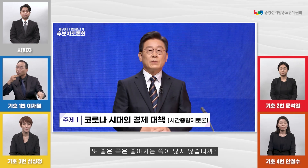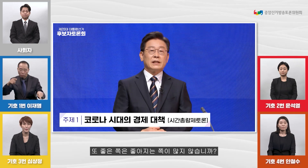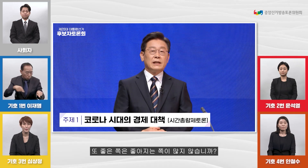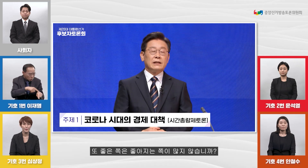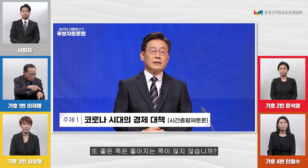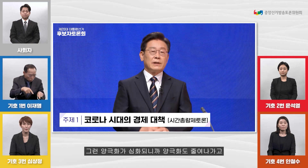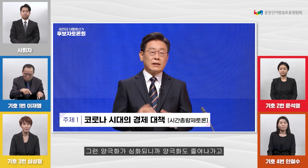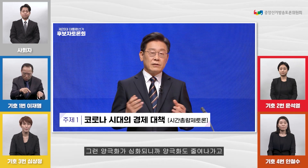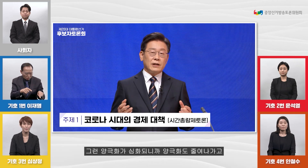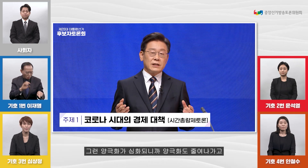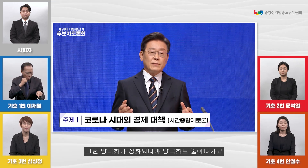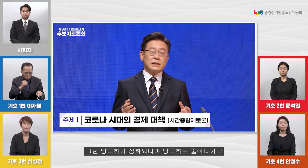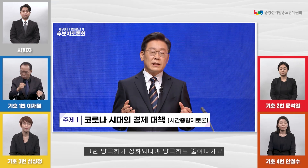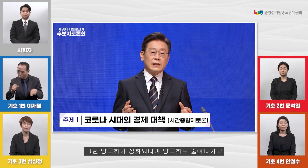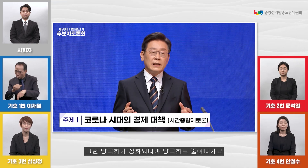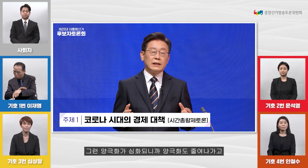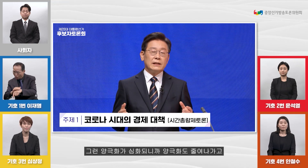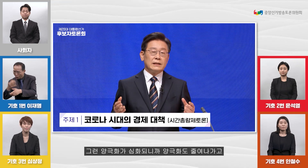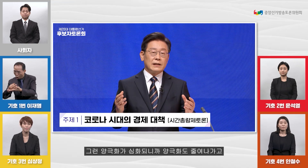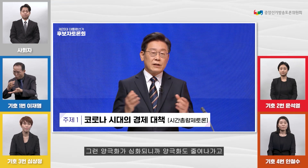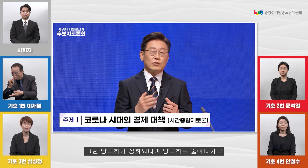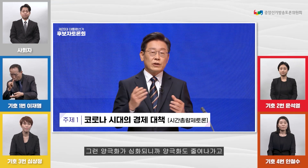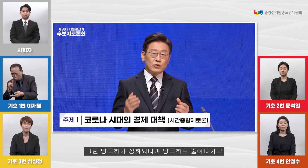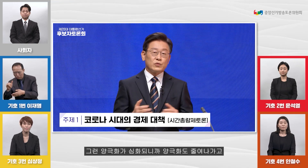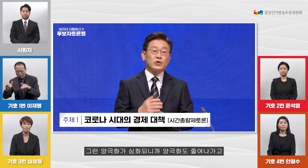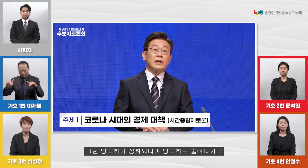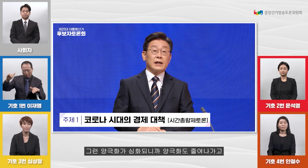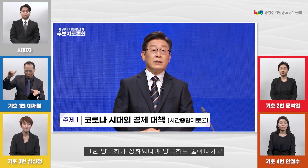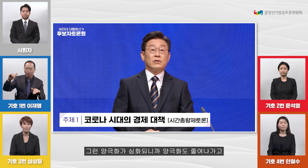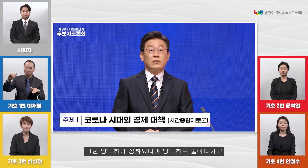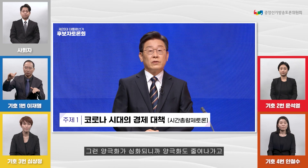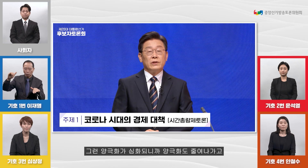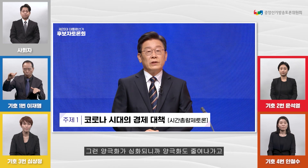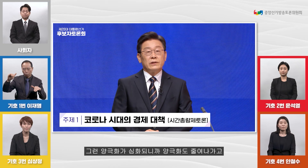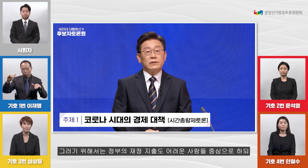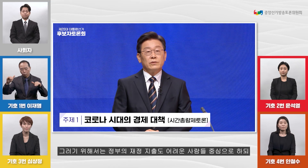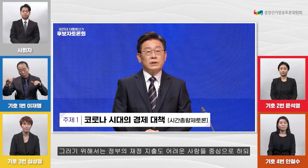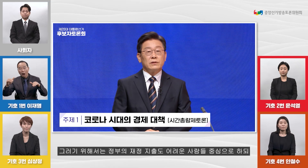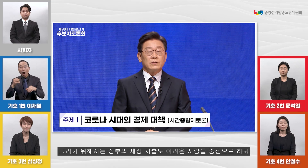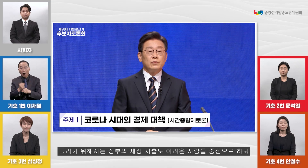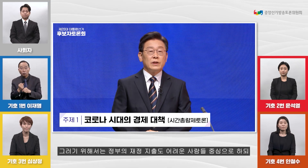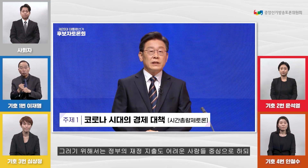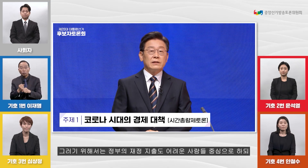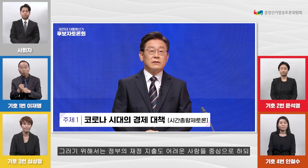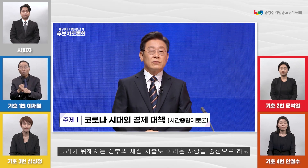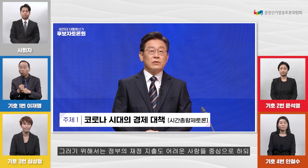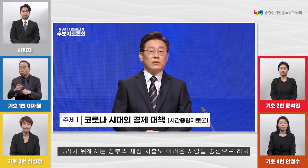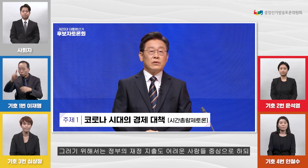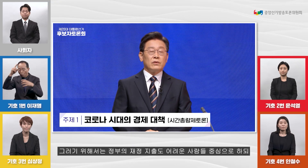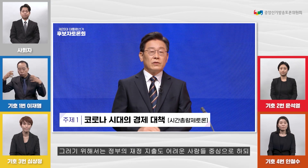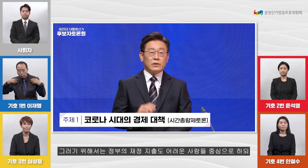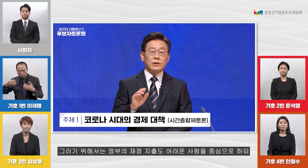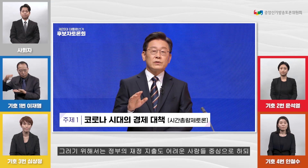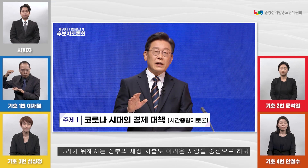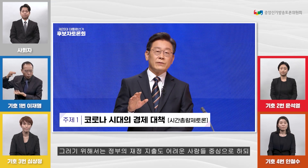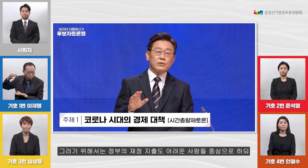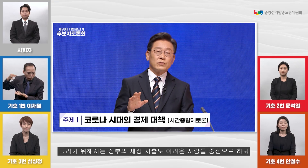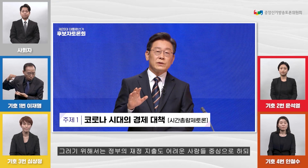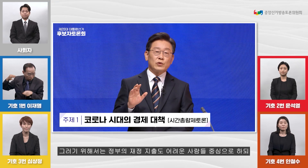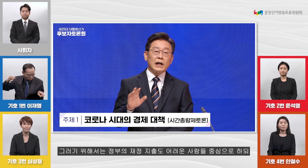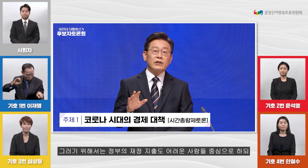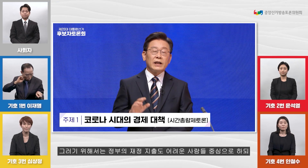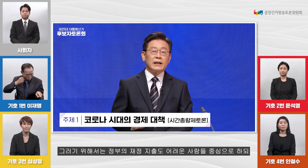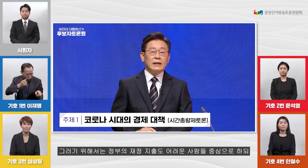많지 않습니까? 그럼 양극화가 심화되니까 이 양극화도 좀 줄여나가고, 그러기 위해서는 정부의 재정 지출도 어려운